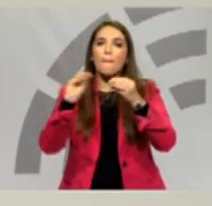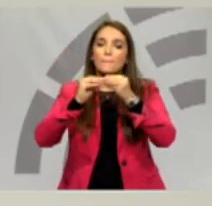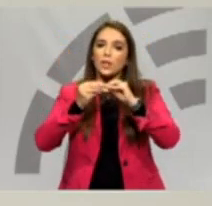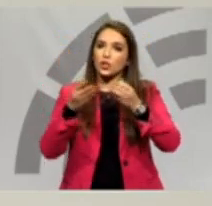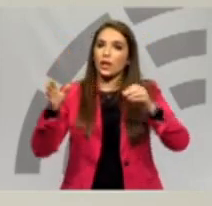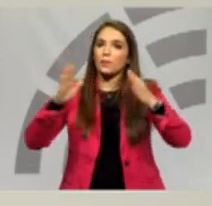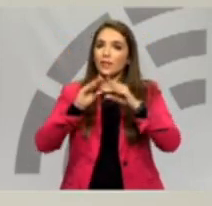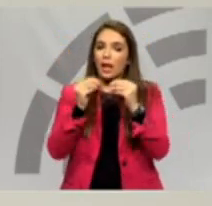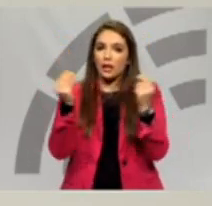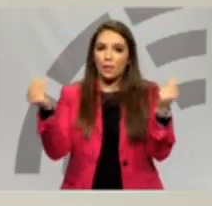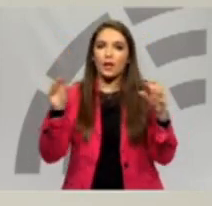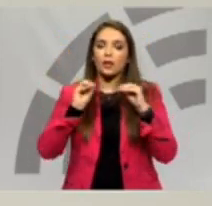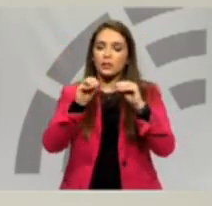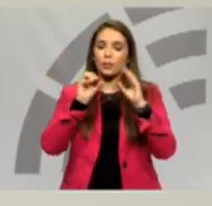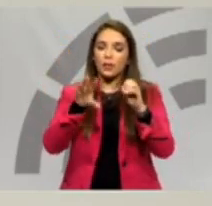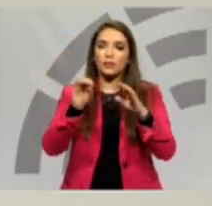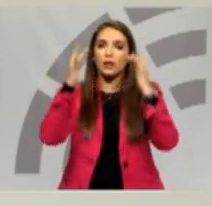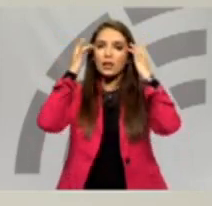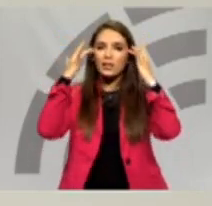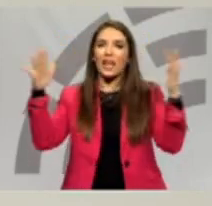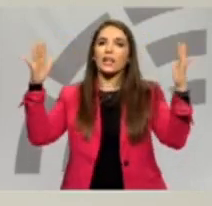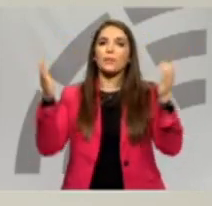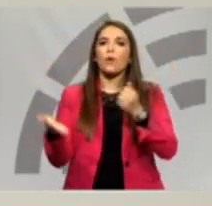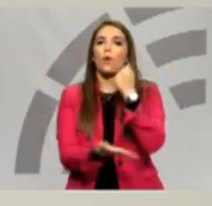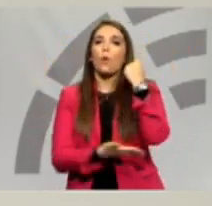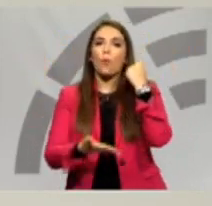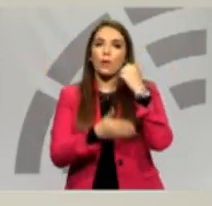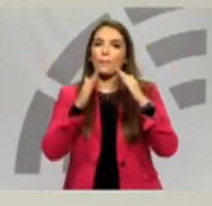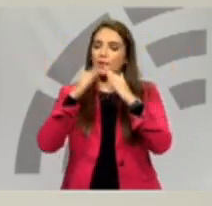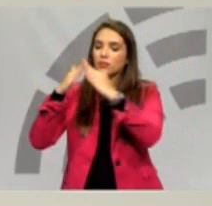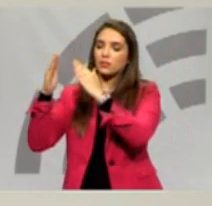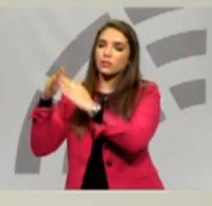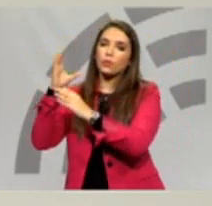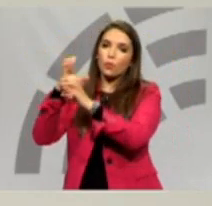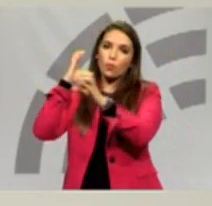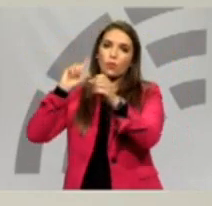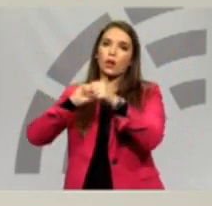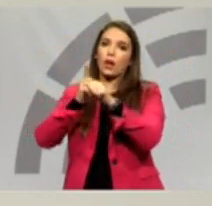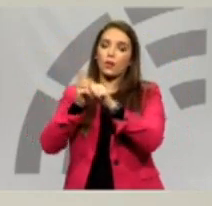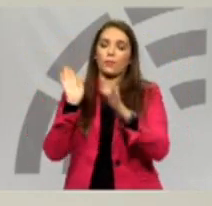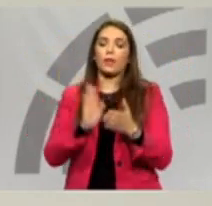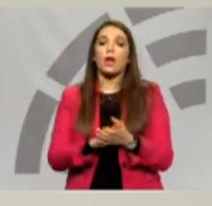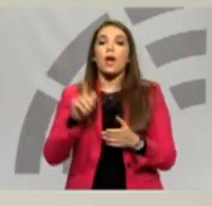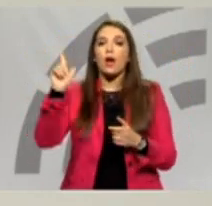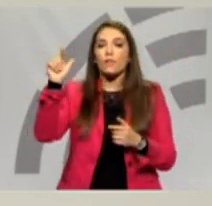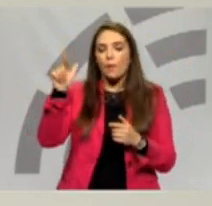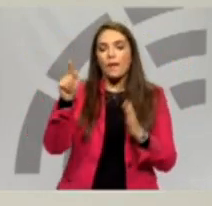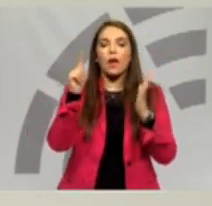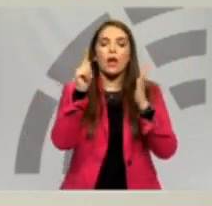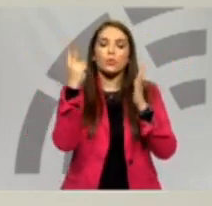التربيه والتعليم الثقافه والمجتمع المدني البنيه التحتيه والنقل لكن زوزو الاحظات اساسيه